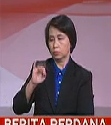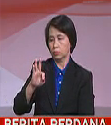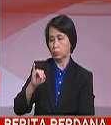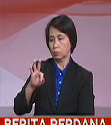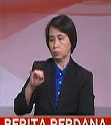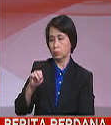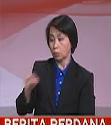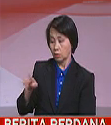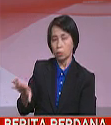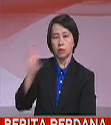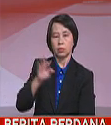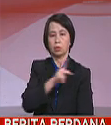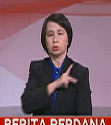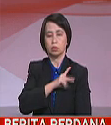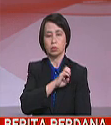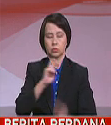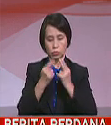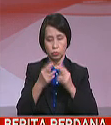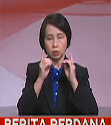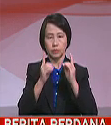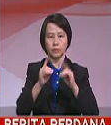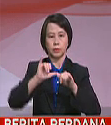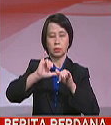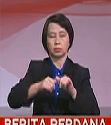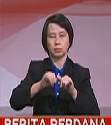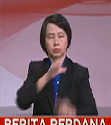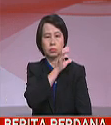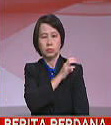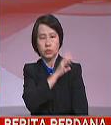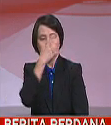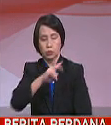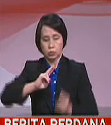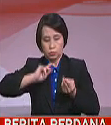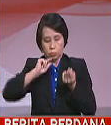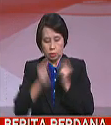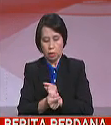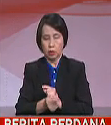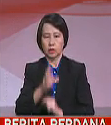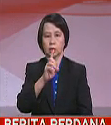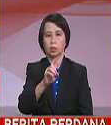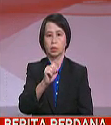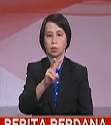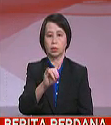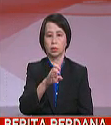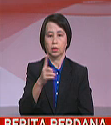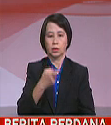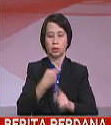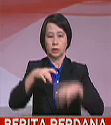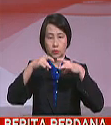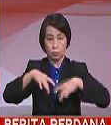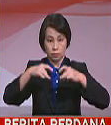dilantik sebagai ketua unit pendidikan kejuruan atihan bagi menggantikan debit abdella dari